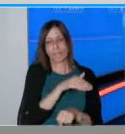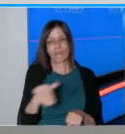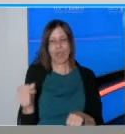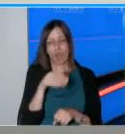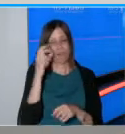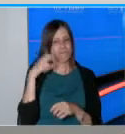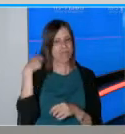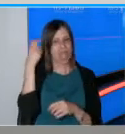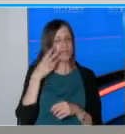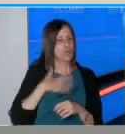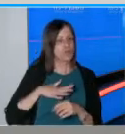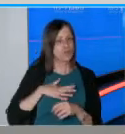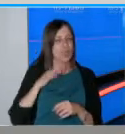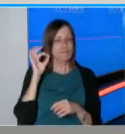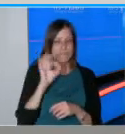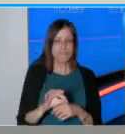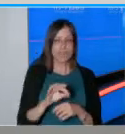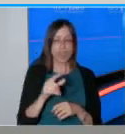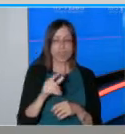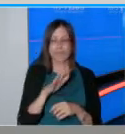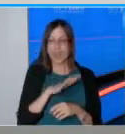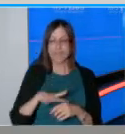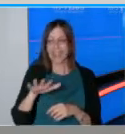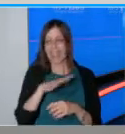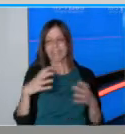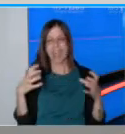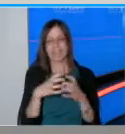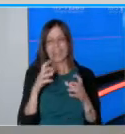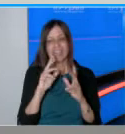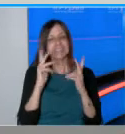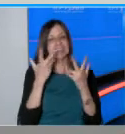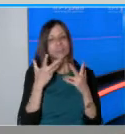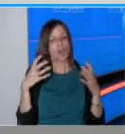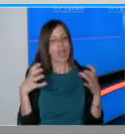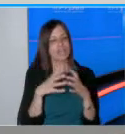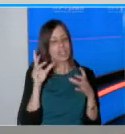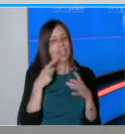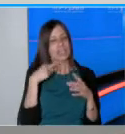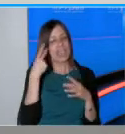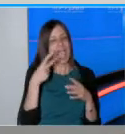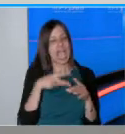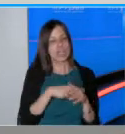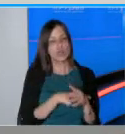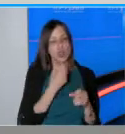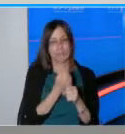רצו לפגוע במרקם החברתי, שהציבור הערבי יהיה עסוק בבעיות שלו, ויתחיל לקרוא